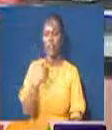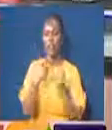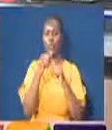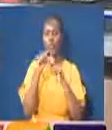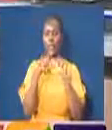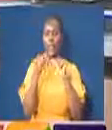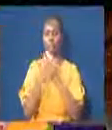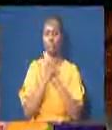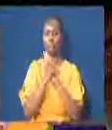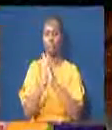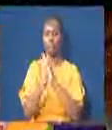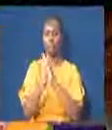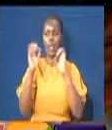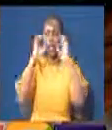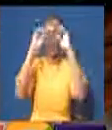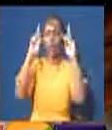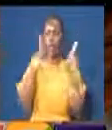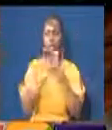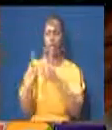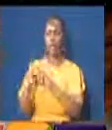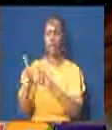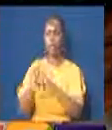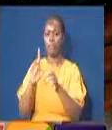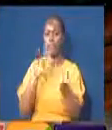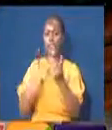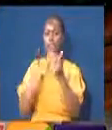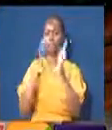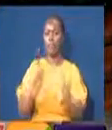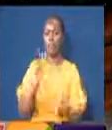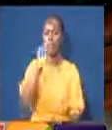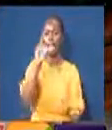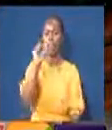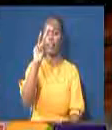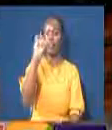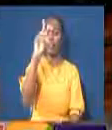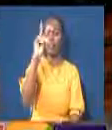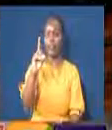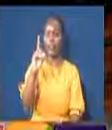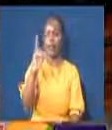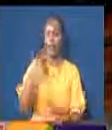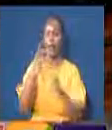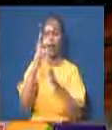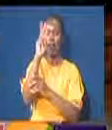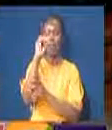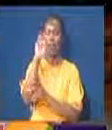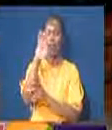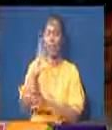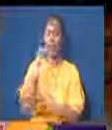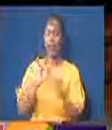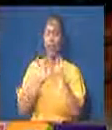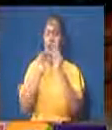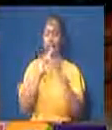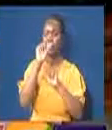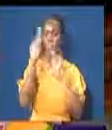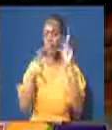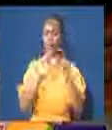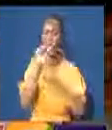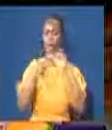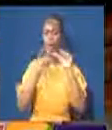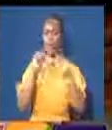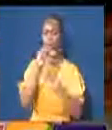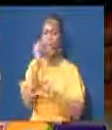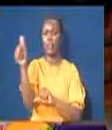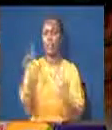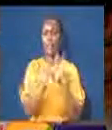mtaala wa elimu, na pia tuna Dr. Davis Njagere ambaye anasimamia baraza la mitihani hapa nchini NEC, atajibu maswali kuhusiana na masuala